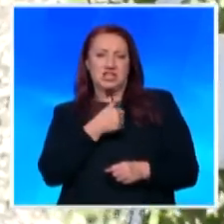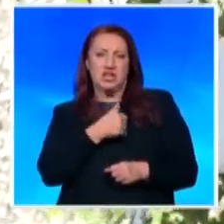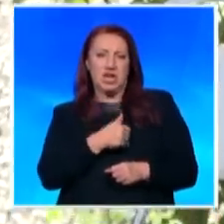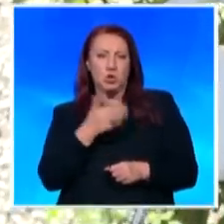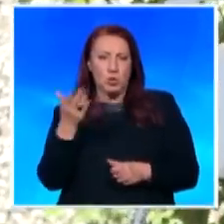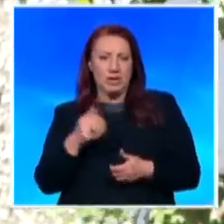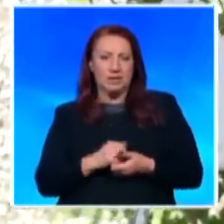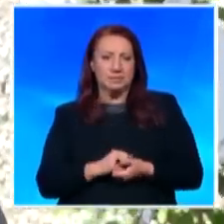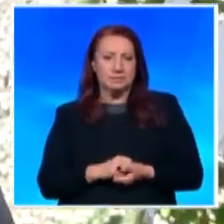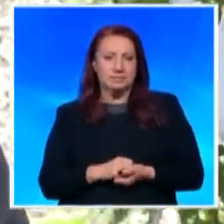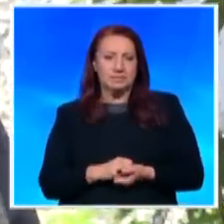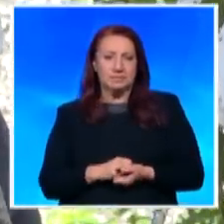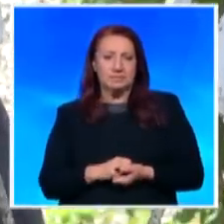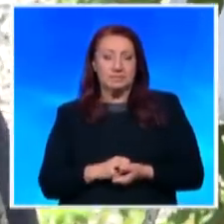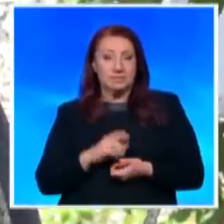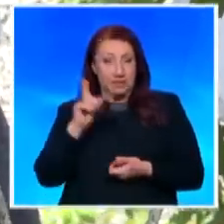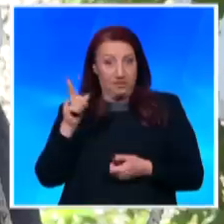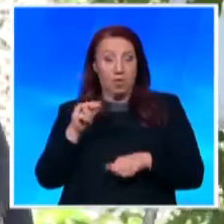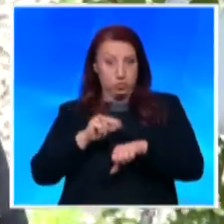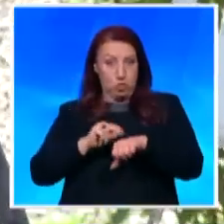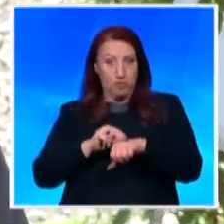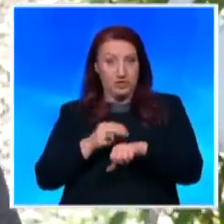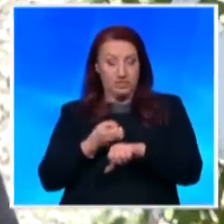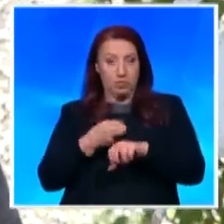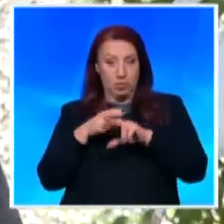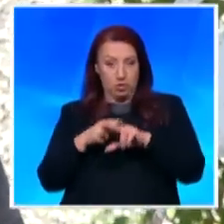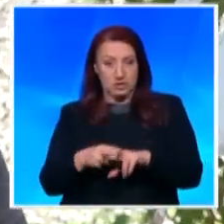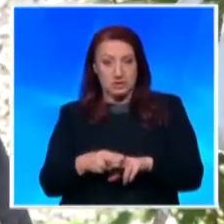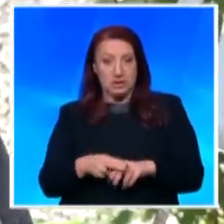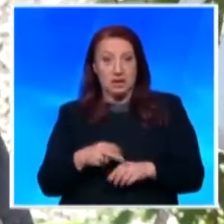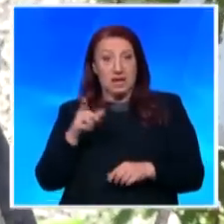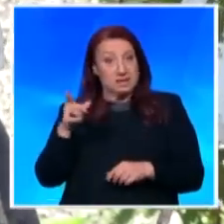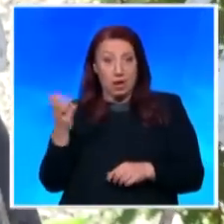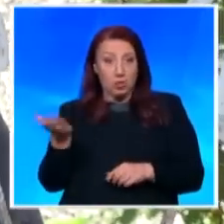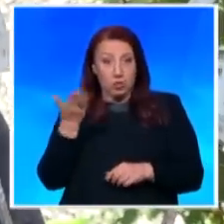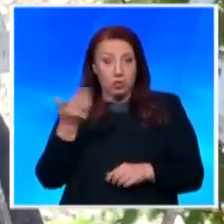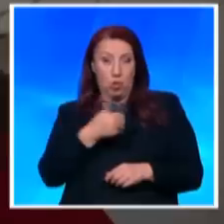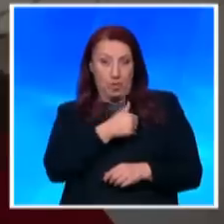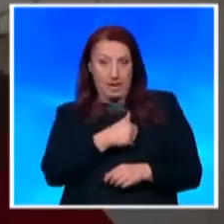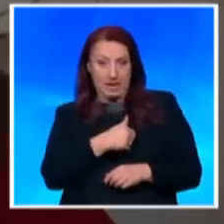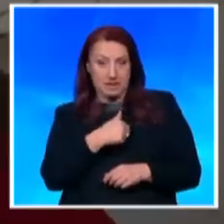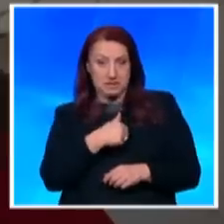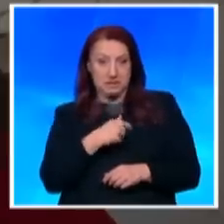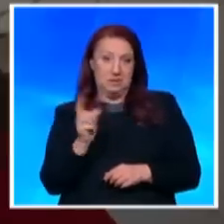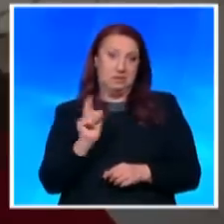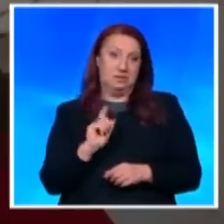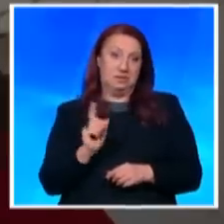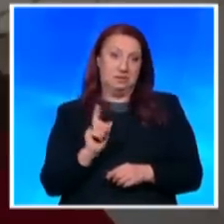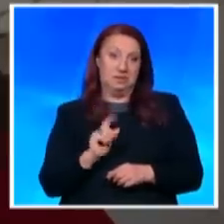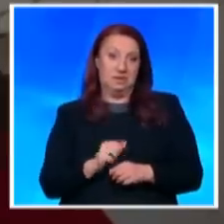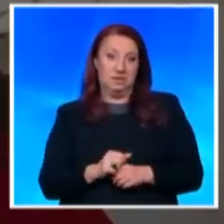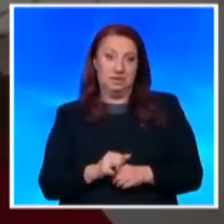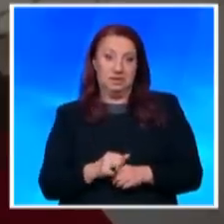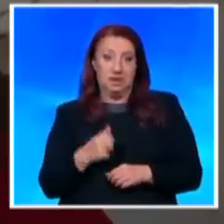Да. В УМБАЛ Свети Георги? Да. А оперирали ли се от сърце? Не. Аз съм 5